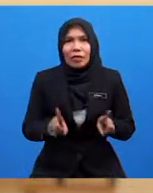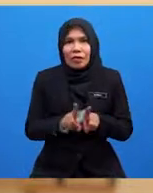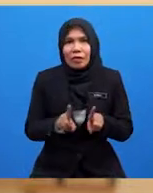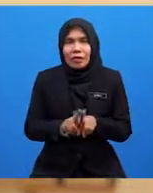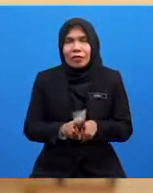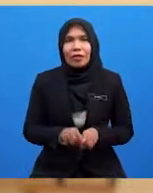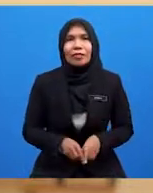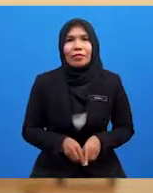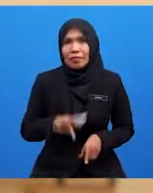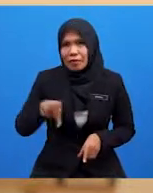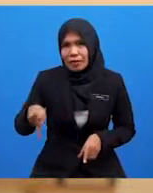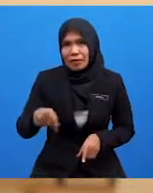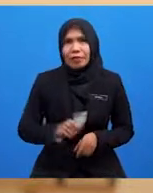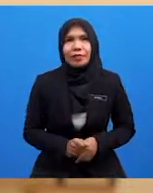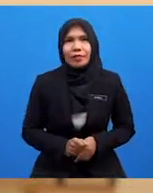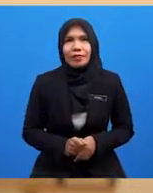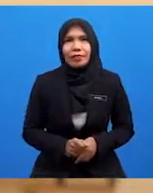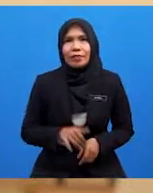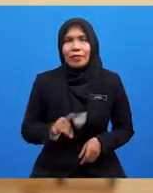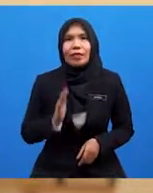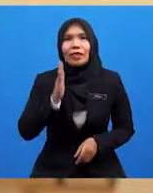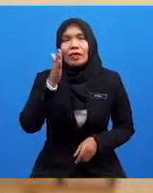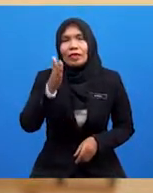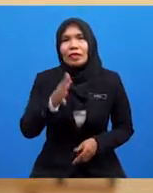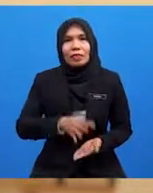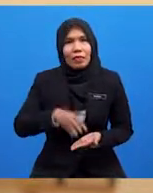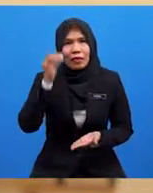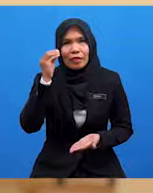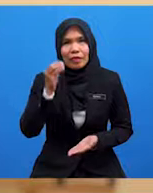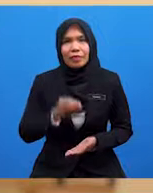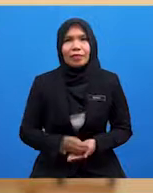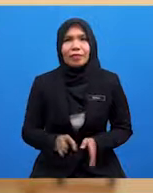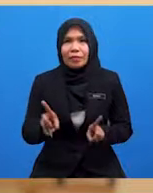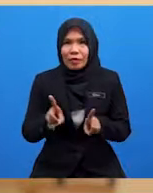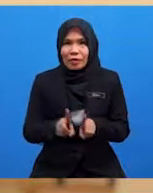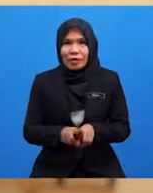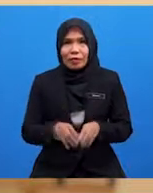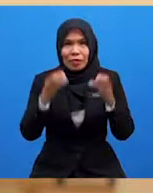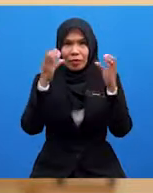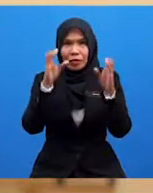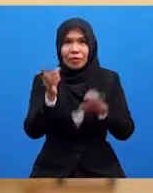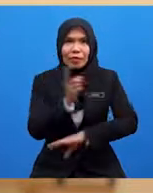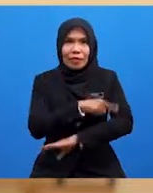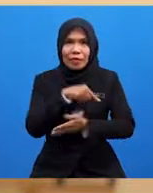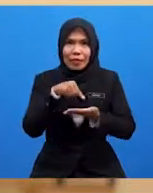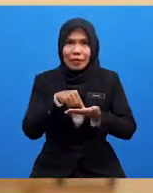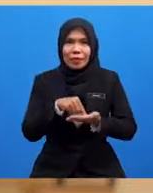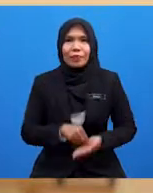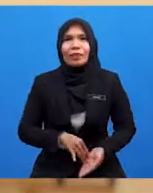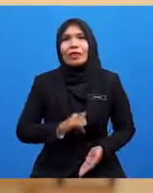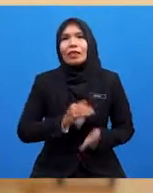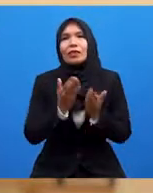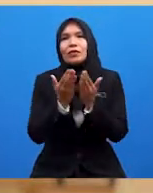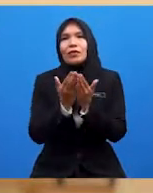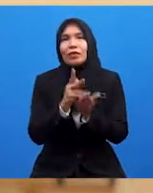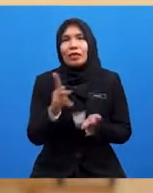6 yang akan mengikuti sesi pembelajaran bersama-sama cikgu pada hari ini. Saya